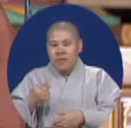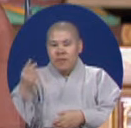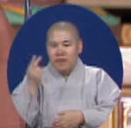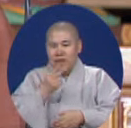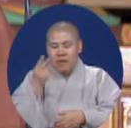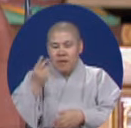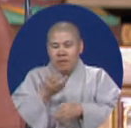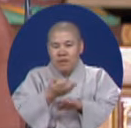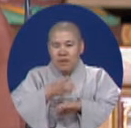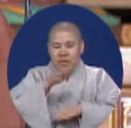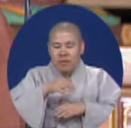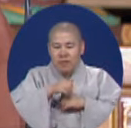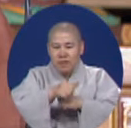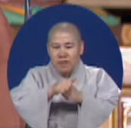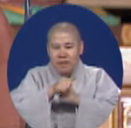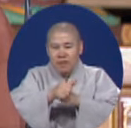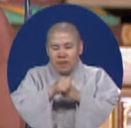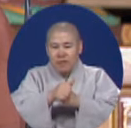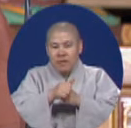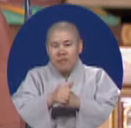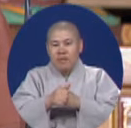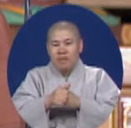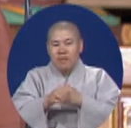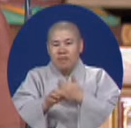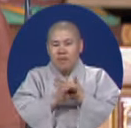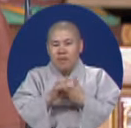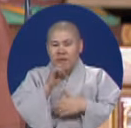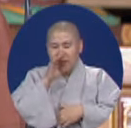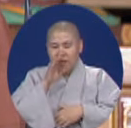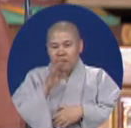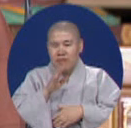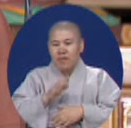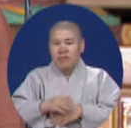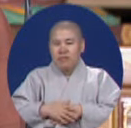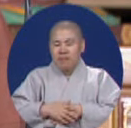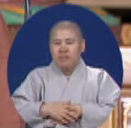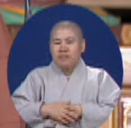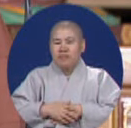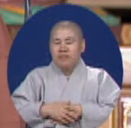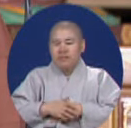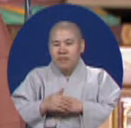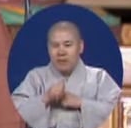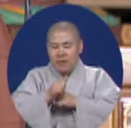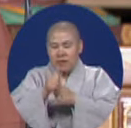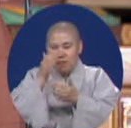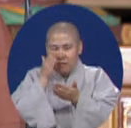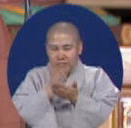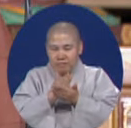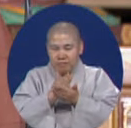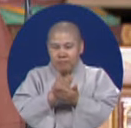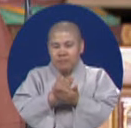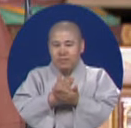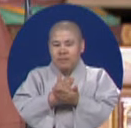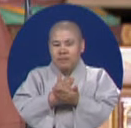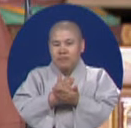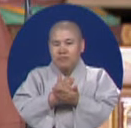끌고 밖으로 나가는데 거기 걸려드는 거예요. 그러니까 그거 딱 걸려들지 말고 도불수지하고 도무지 따라가지 말고